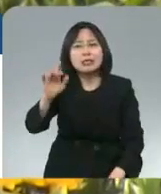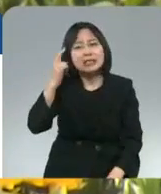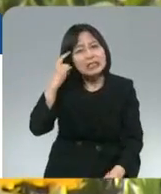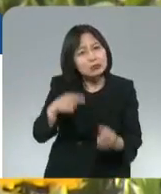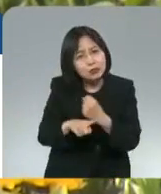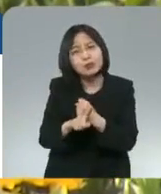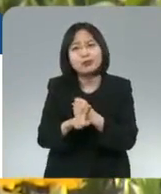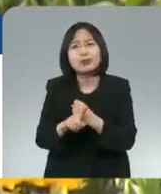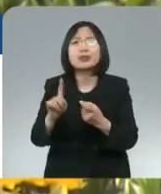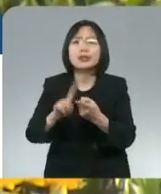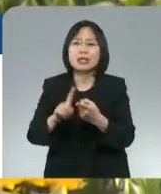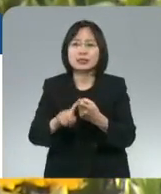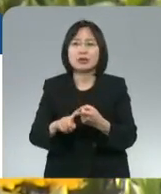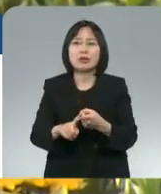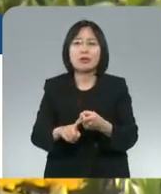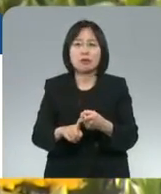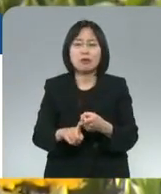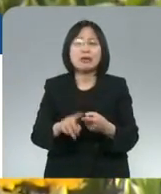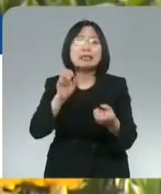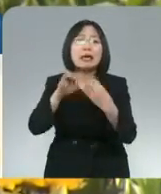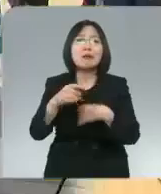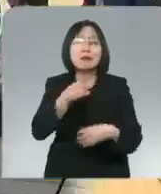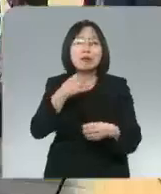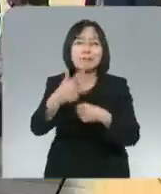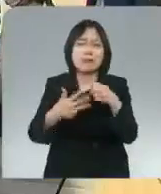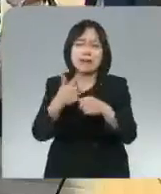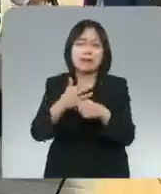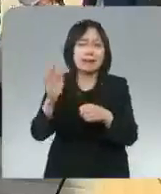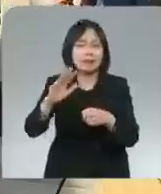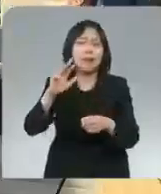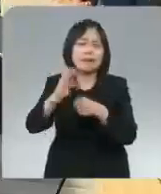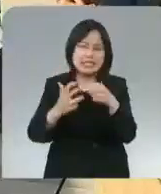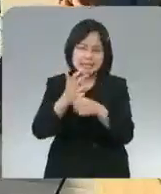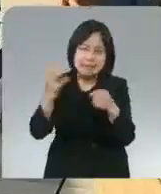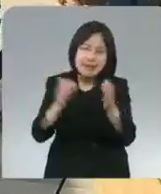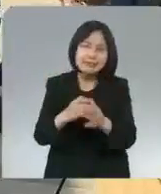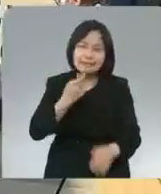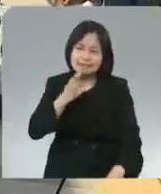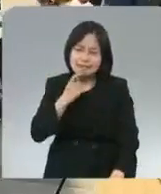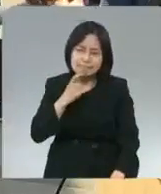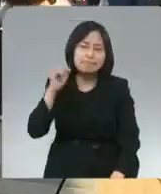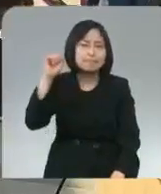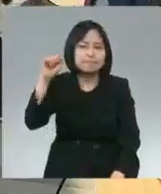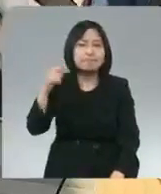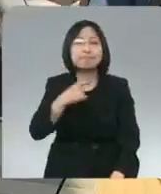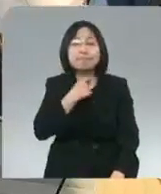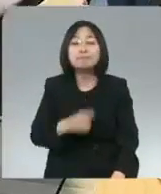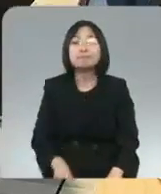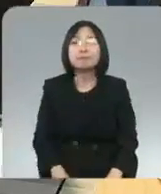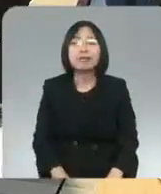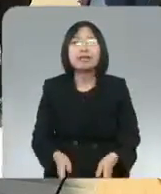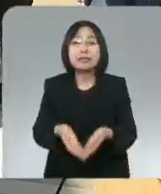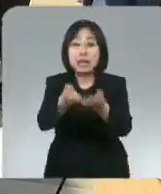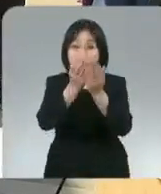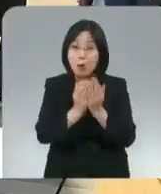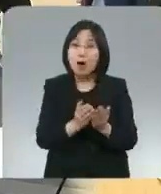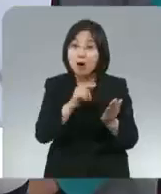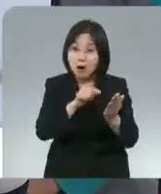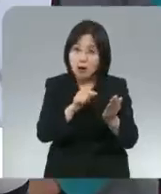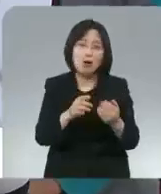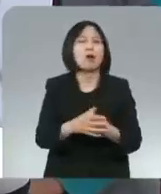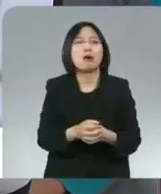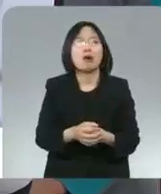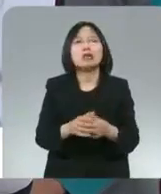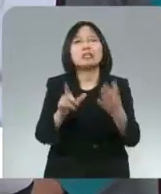les raisons de ce naufrage est desserré pourquoi les autorités n'ont pas pu secourir les passagers samedi une minute de silence a également